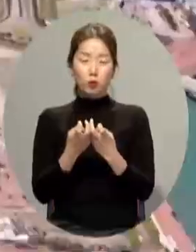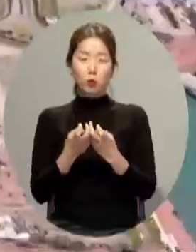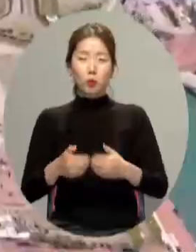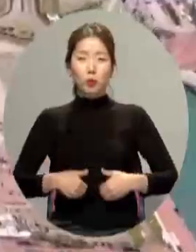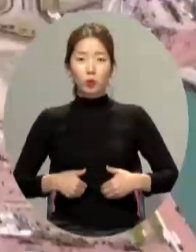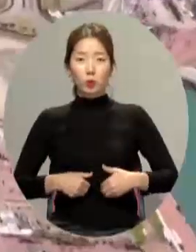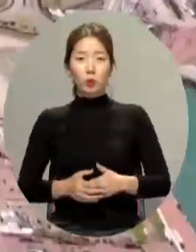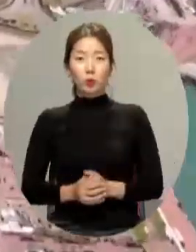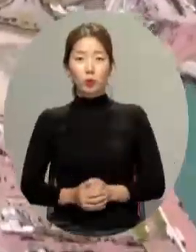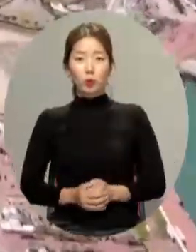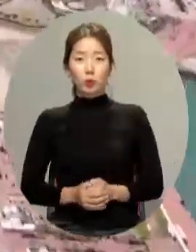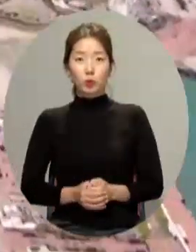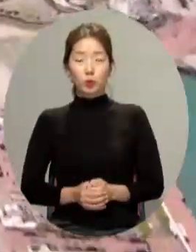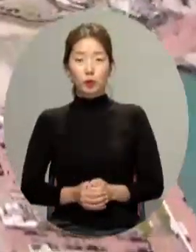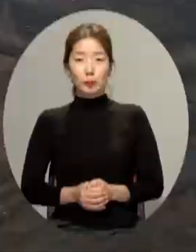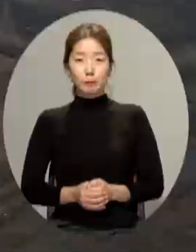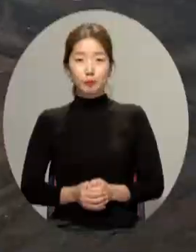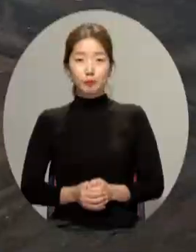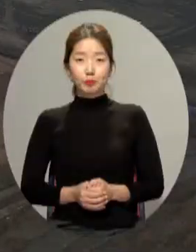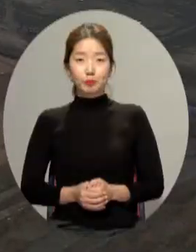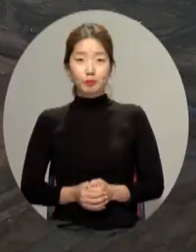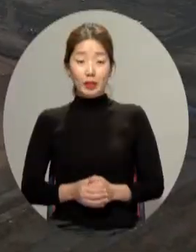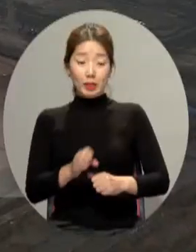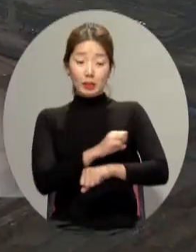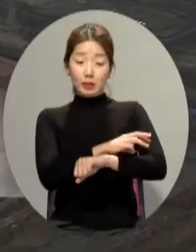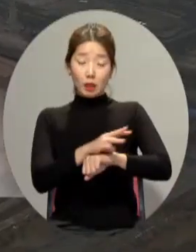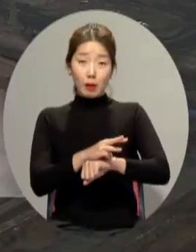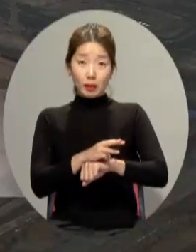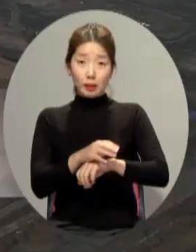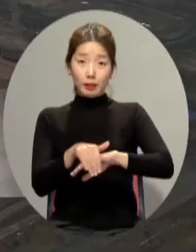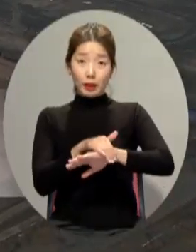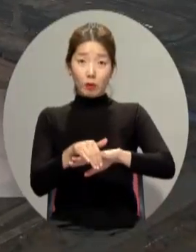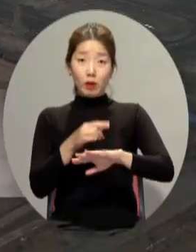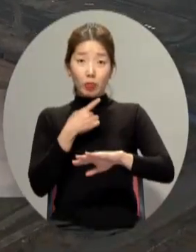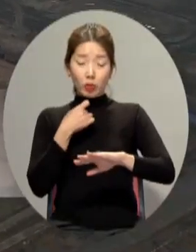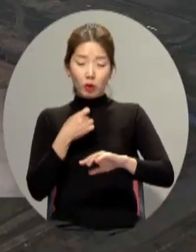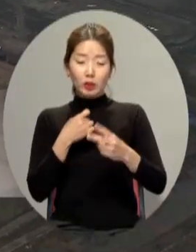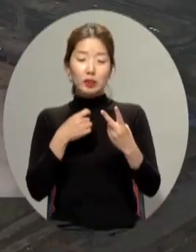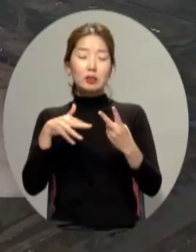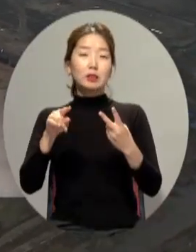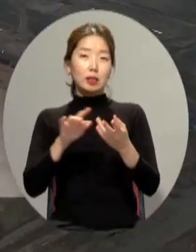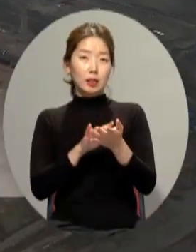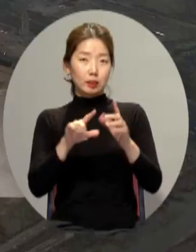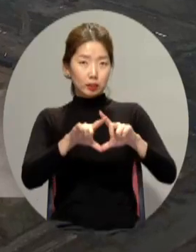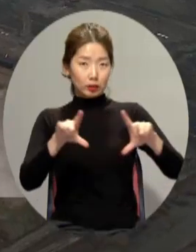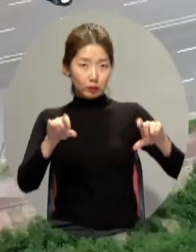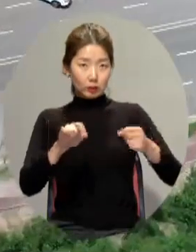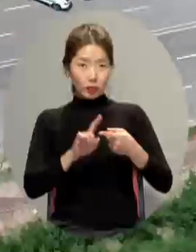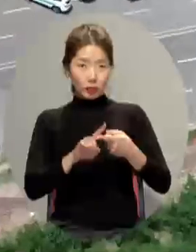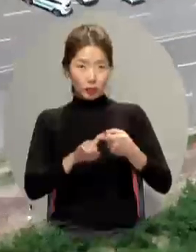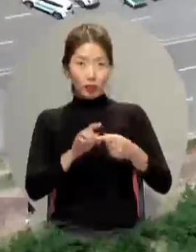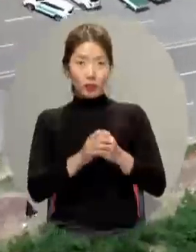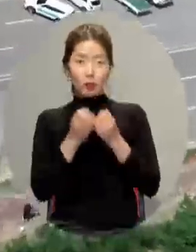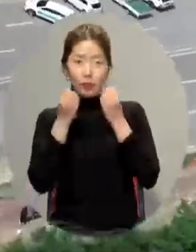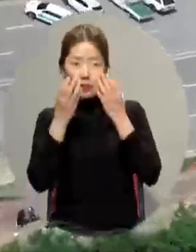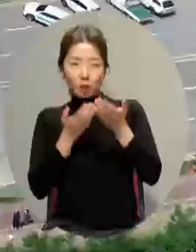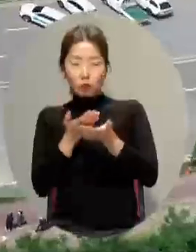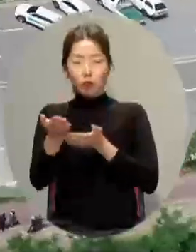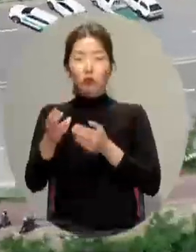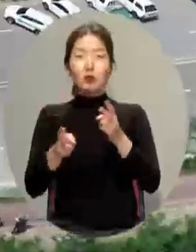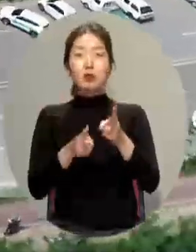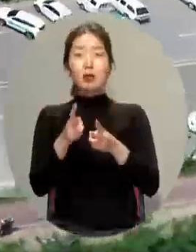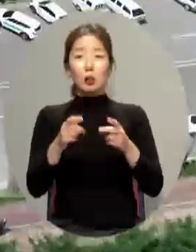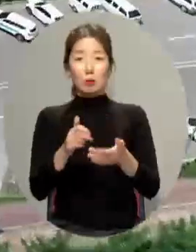있습니다. 조사팀은 우선 새만금에 예정된 2차 전지 특화단지를 지렛대 삼아 새로운 수출